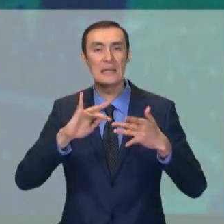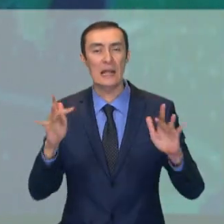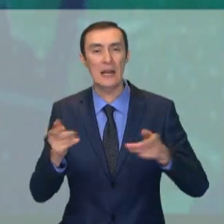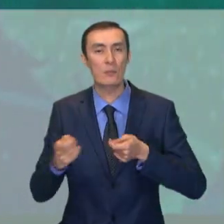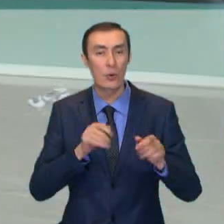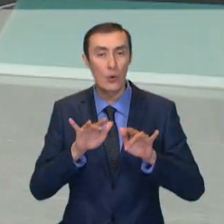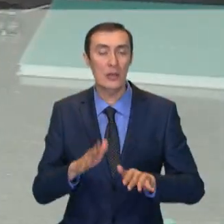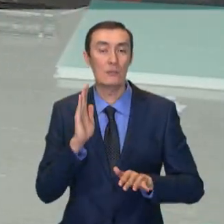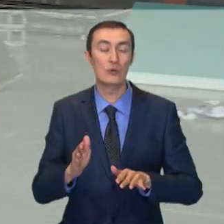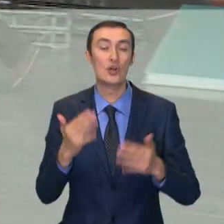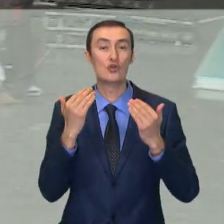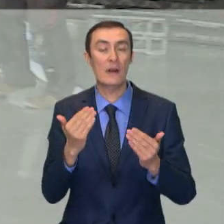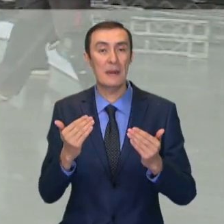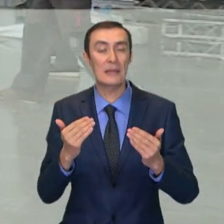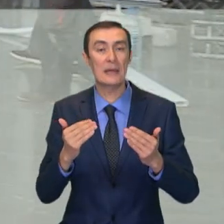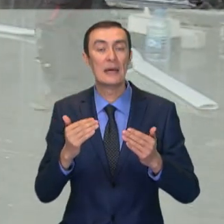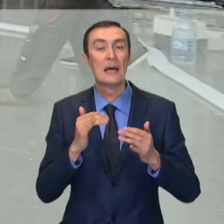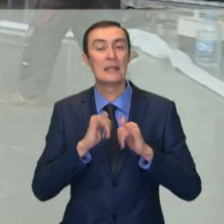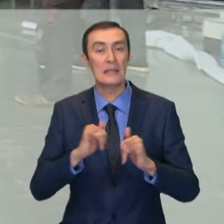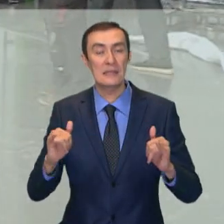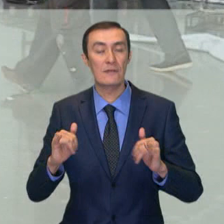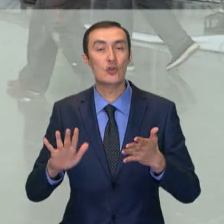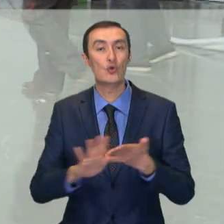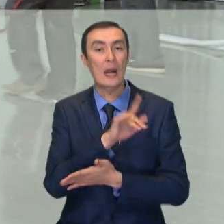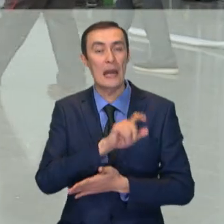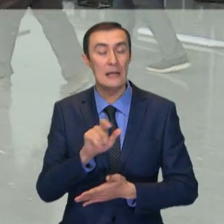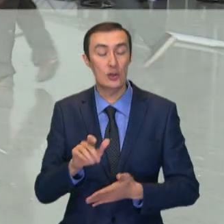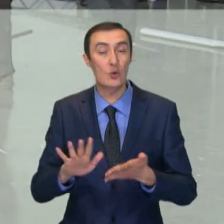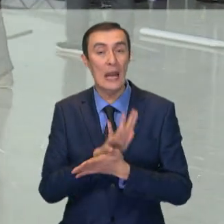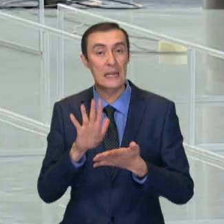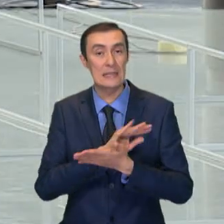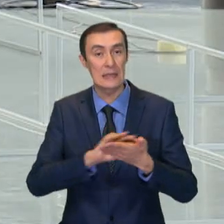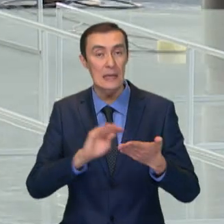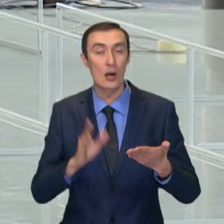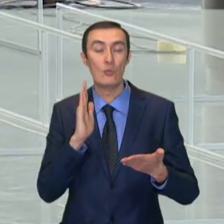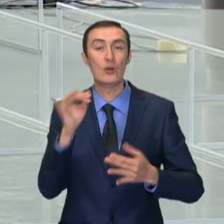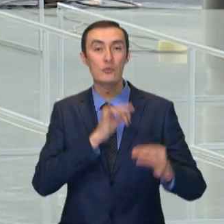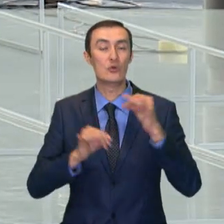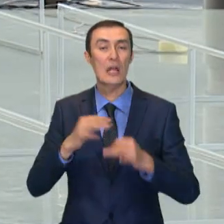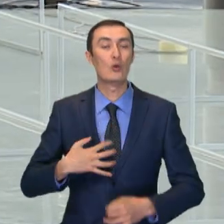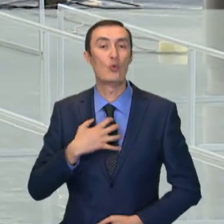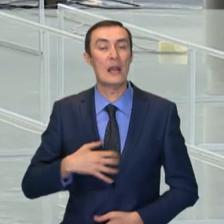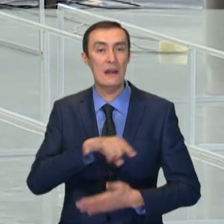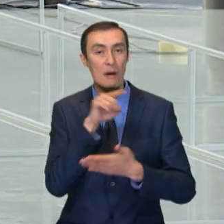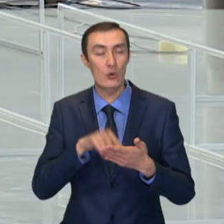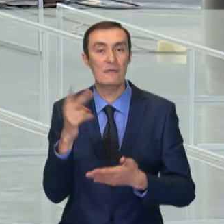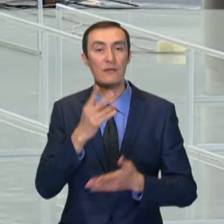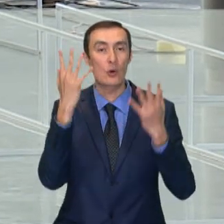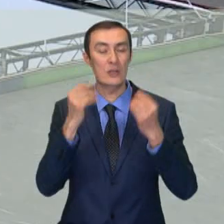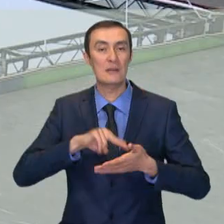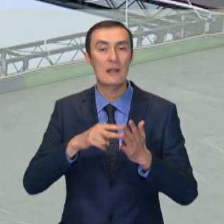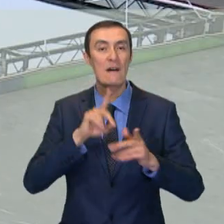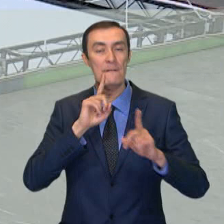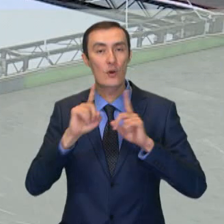чтобы обсудить современные тенденции развития журналистики. В первый день участники обсудят актуальные вопросы. Во второй запланирован